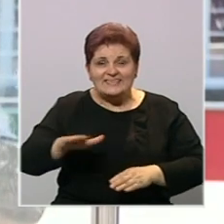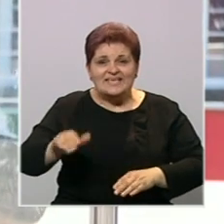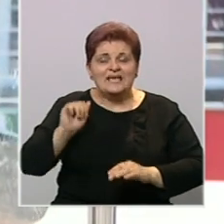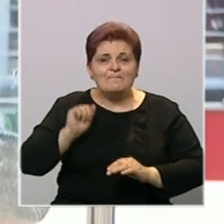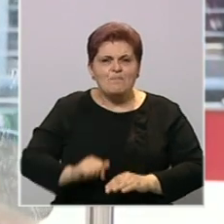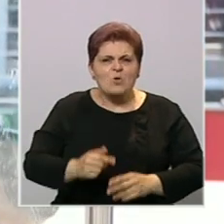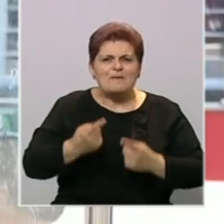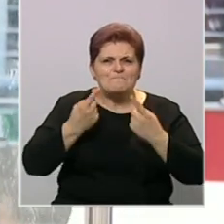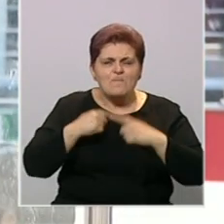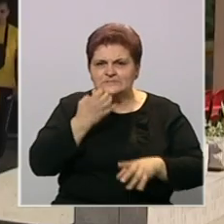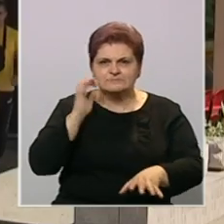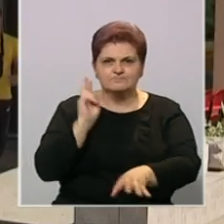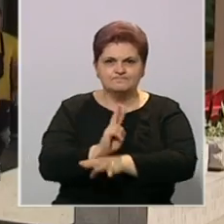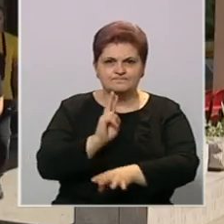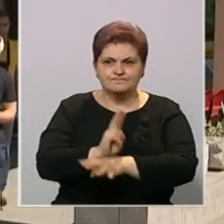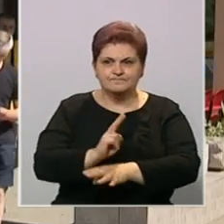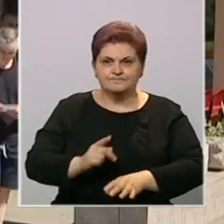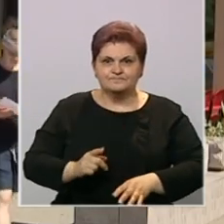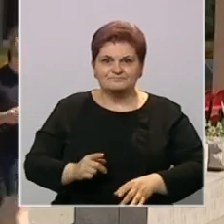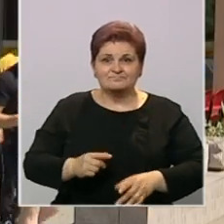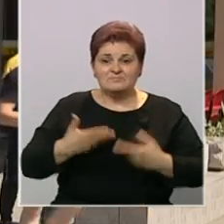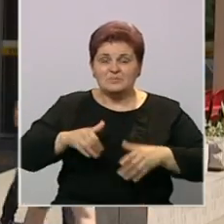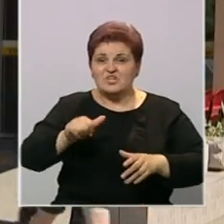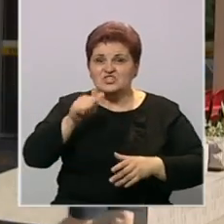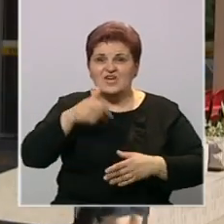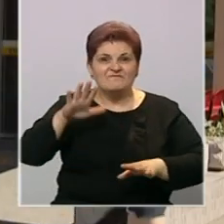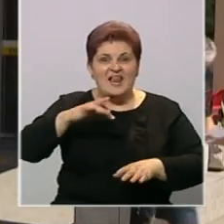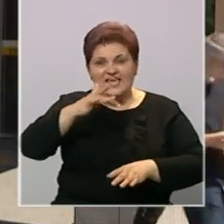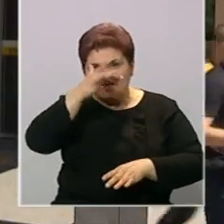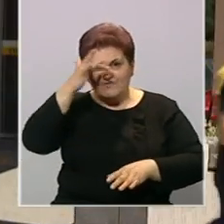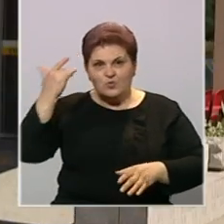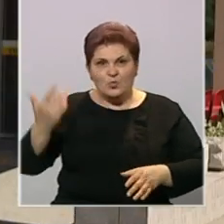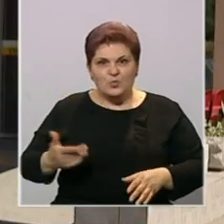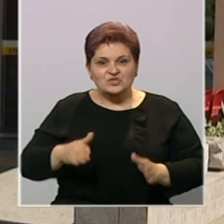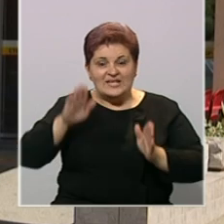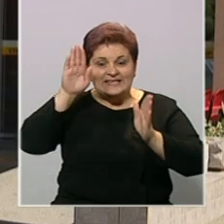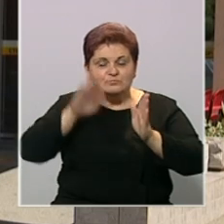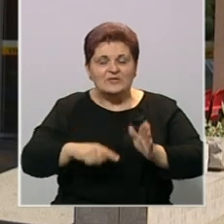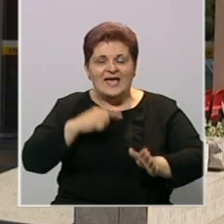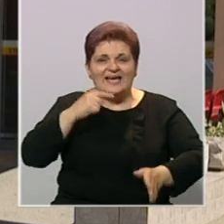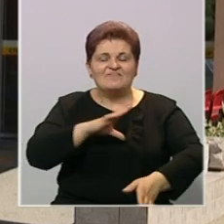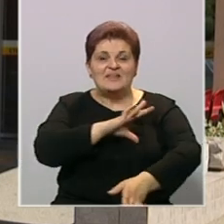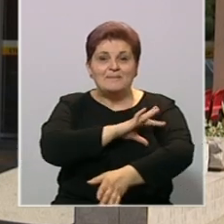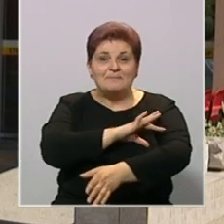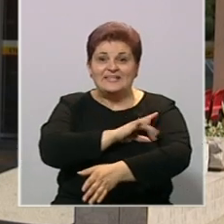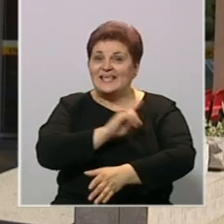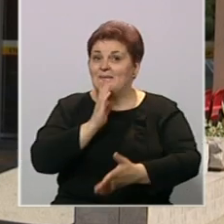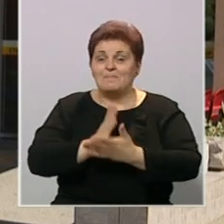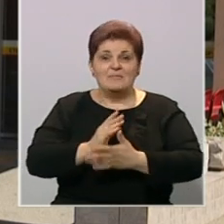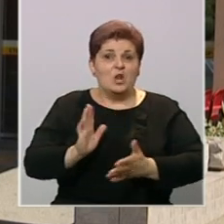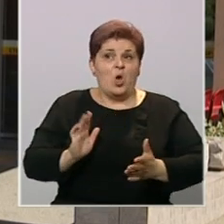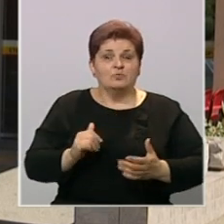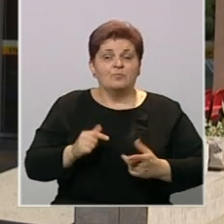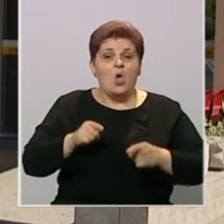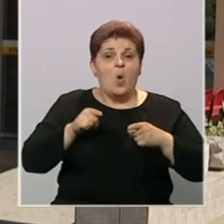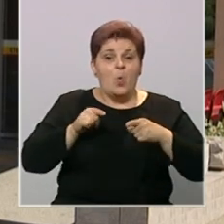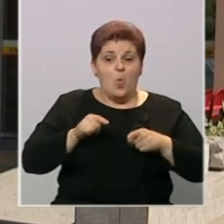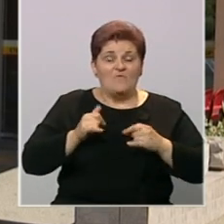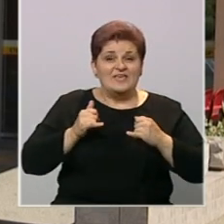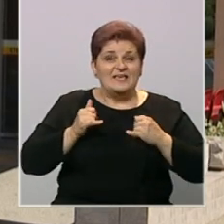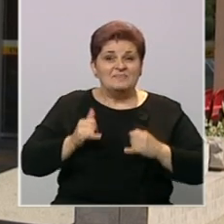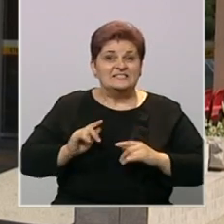moraju biti posebno oprezni. Dehidratacija i velike vrućine dovode do spuštanja krvnog pritiska. Znači, ne bi bilo loše u ovim sad